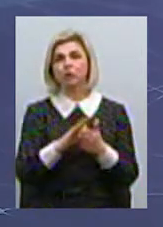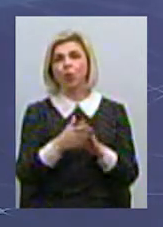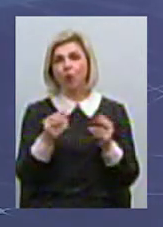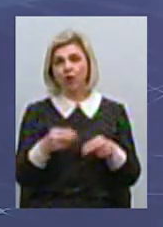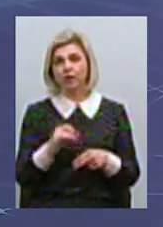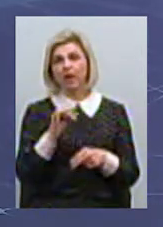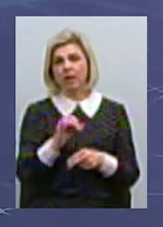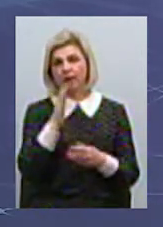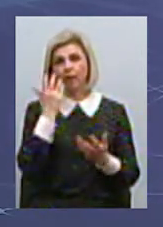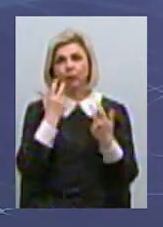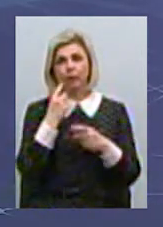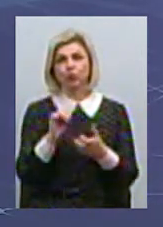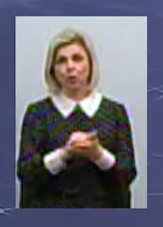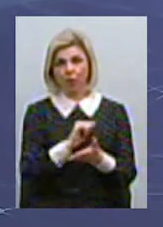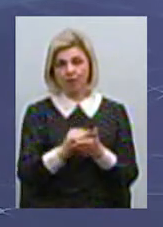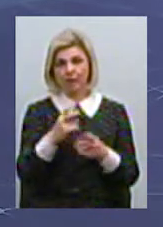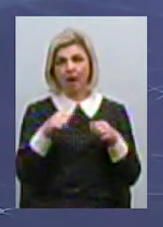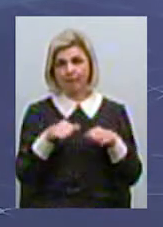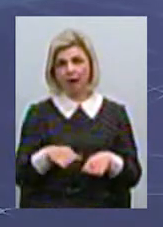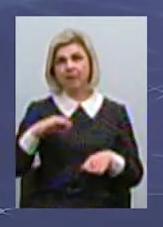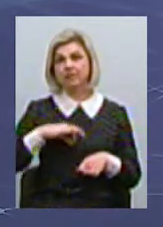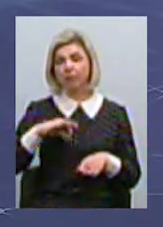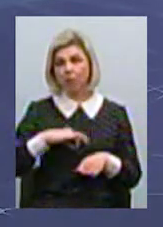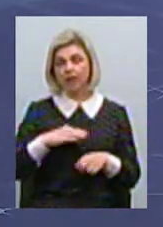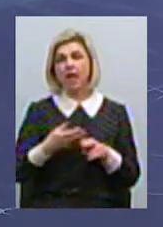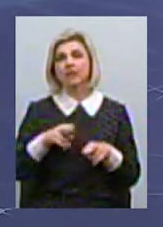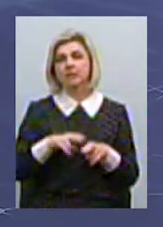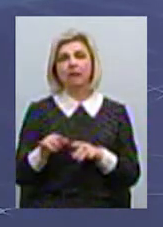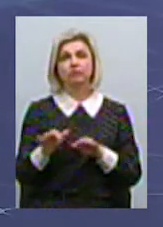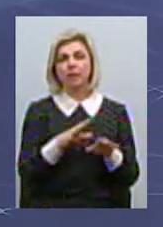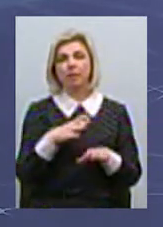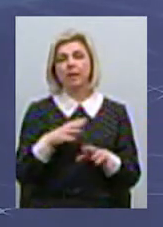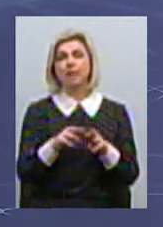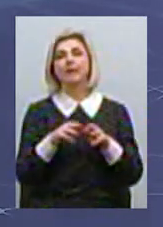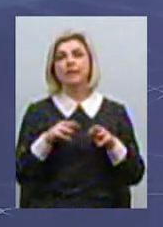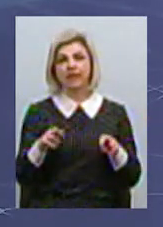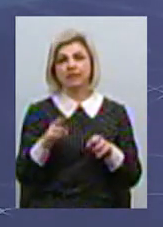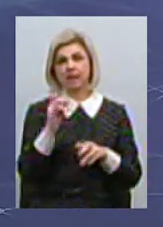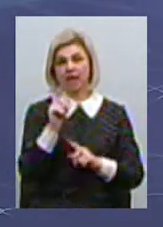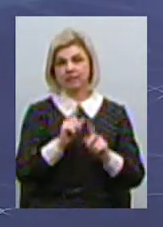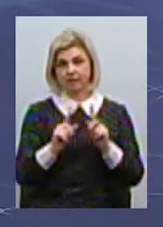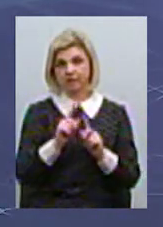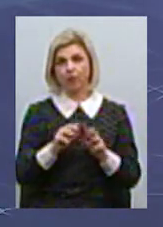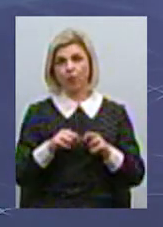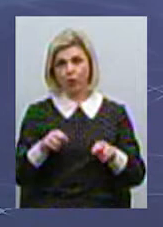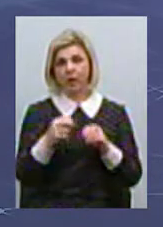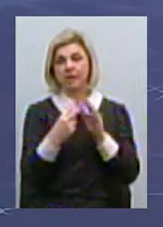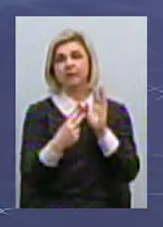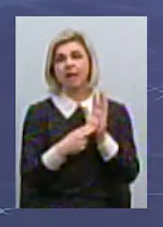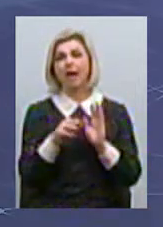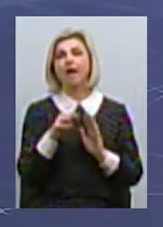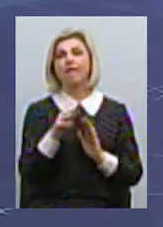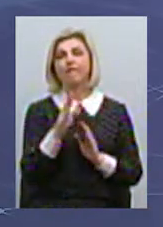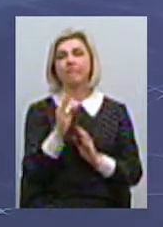право оренди. Ці події коментували керівники Міністерства юстиції, зокрема, сам міністр на засіданні уряду